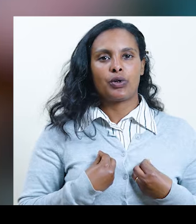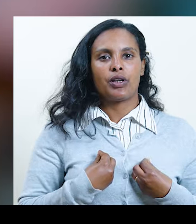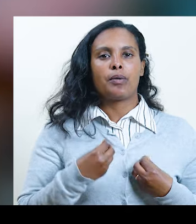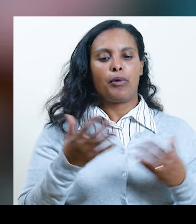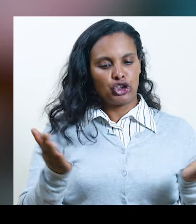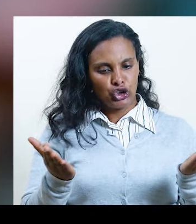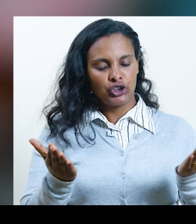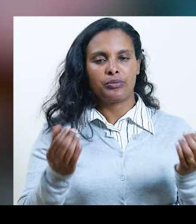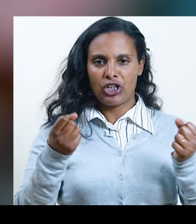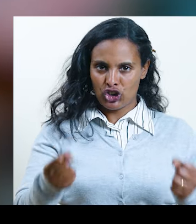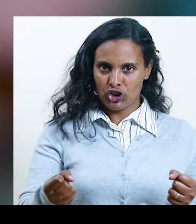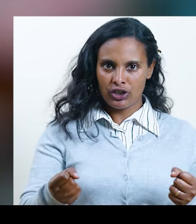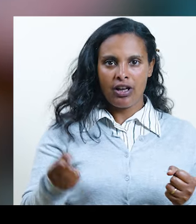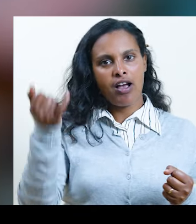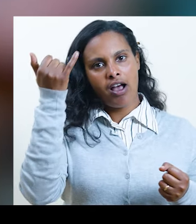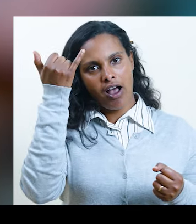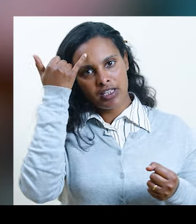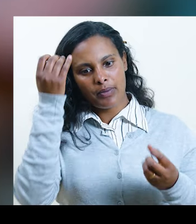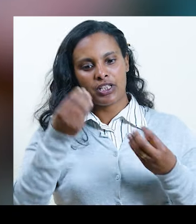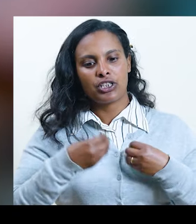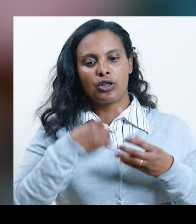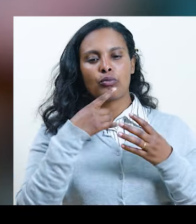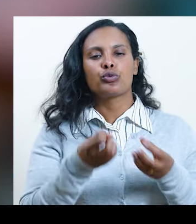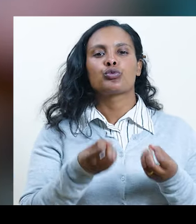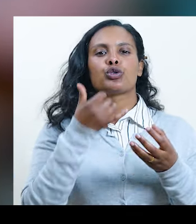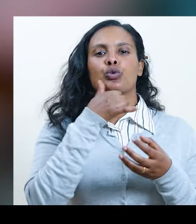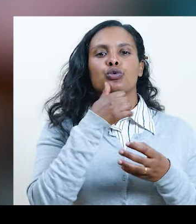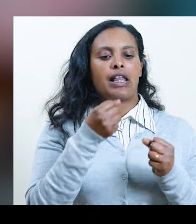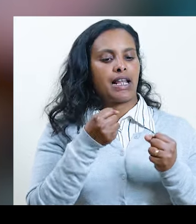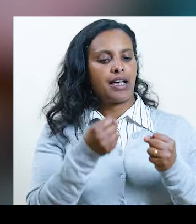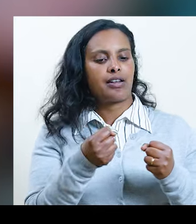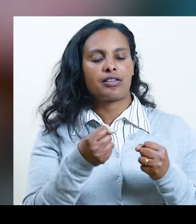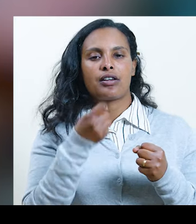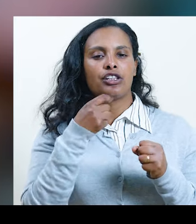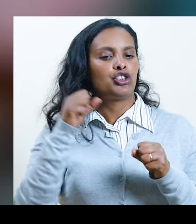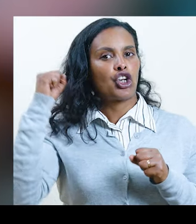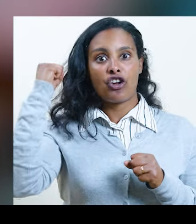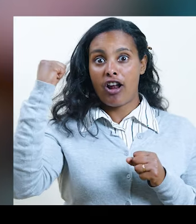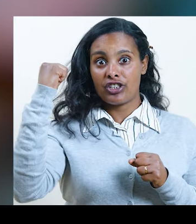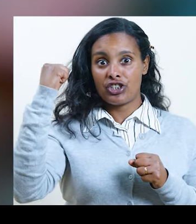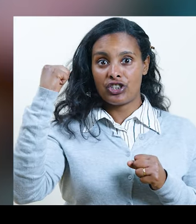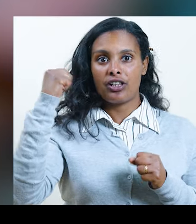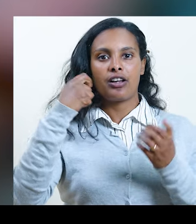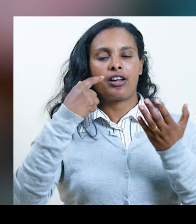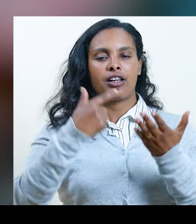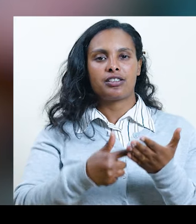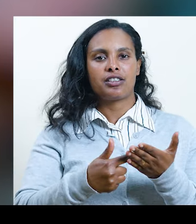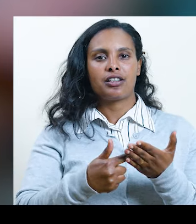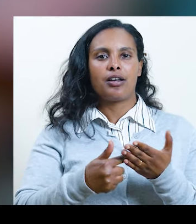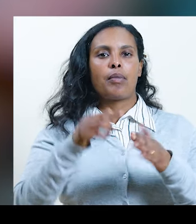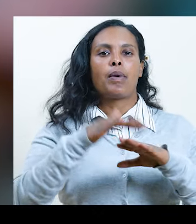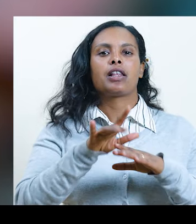እየሰጣችሁ ነበር በርቺ ሐሳብ ሰጥተሽ ደግሞ ብዙ ሴቶችን ታጠነክራለሽ ጀግና ነሽ